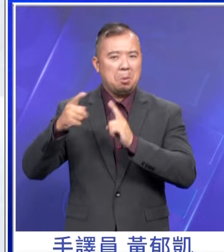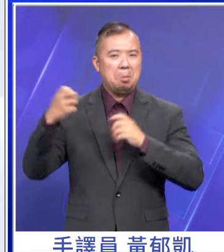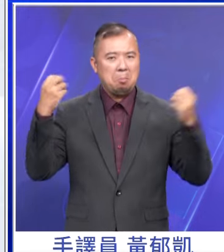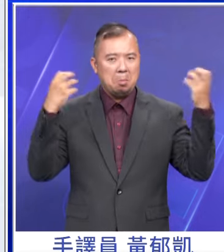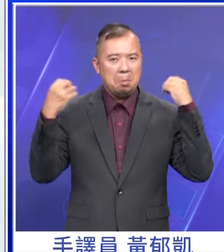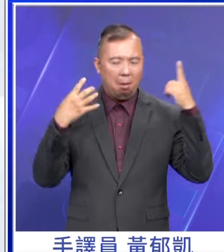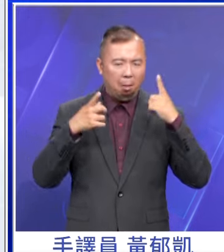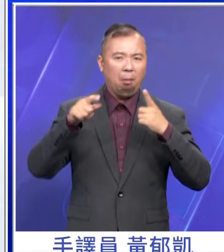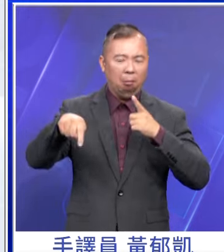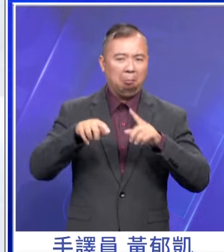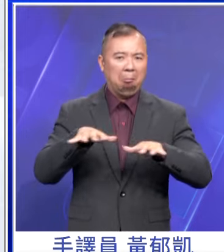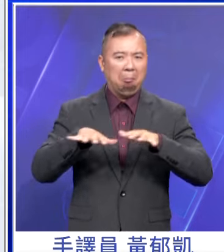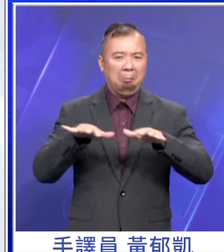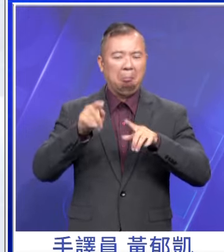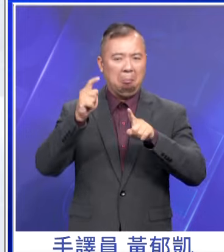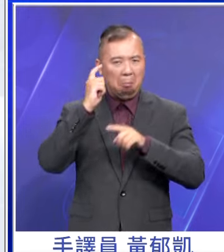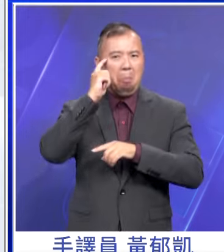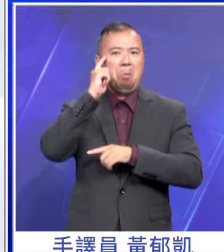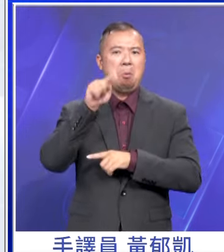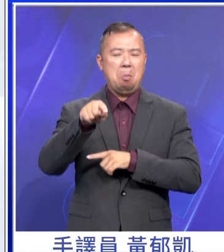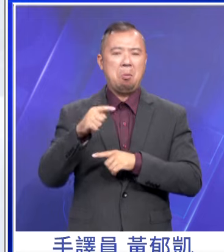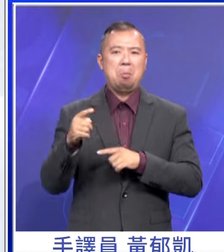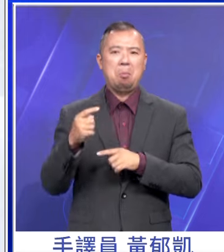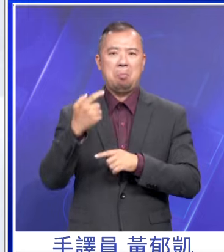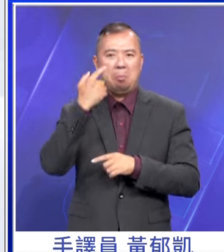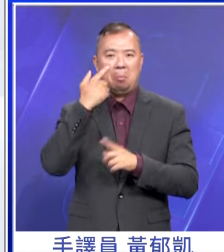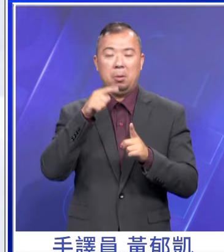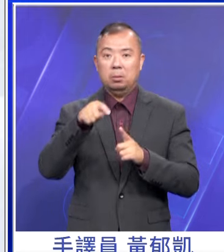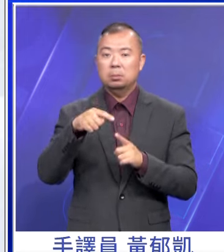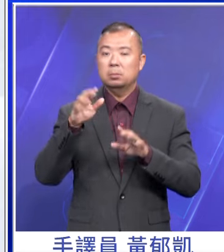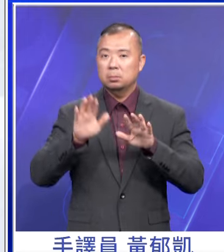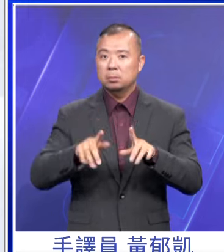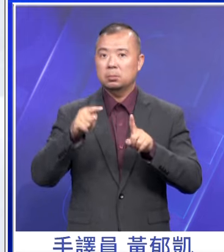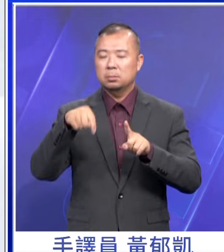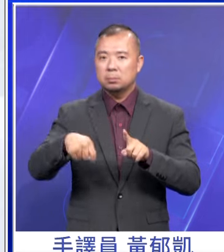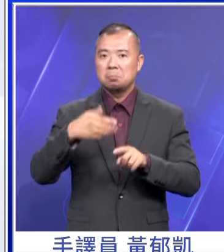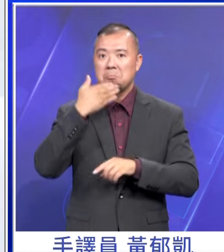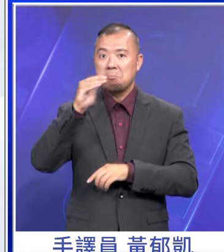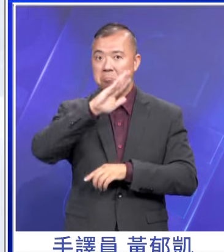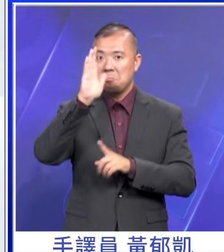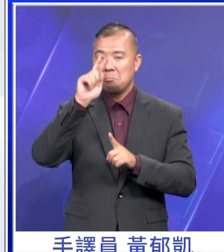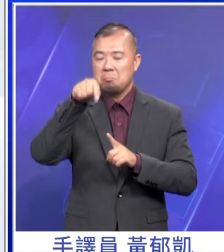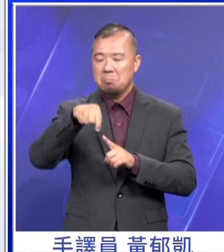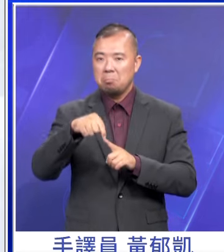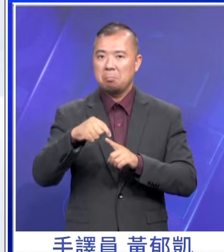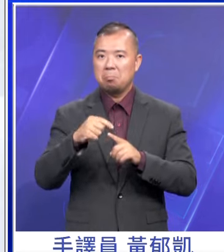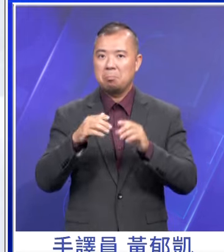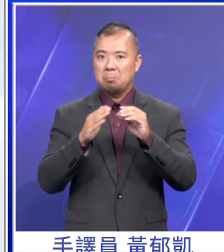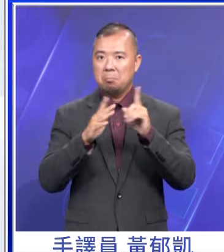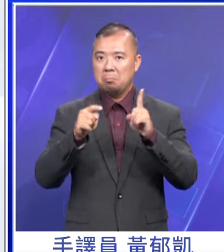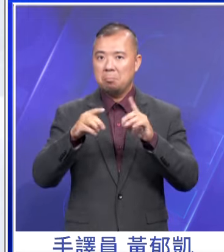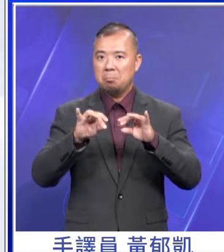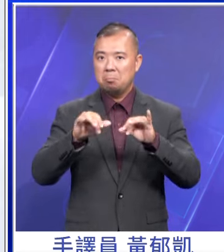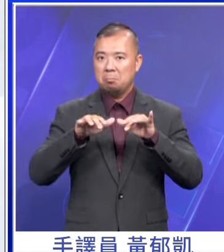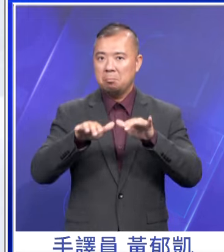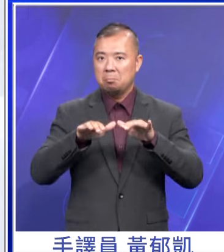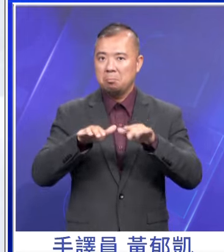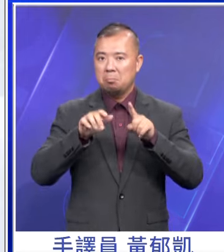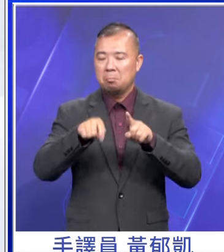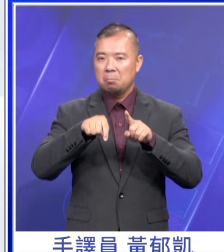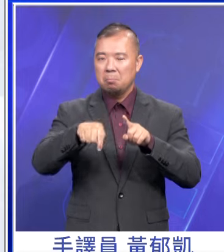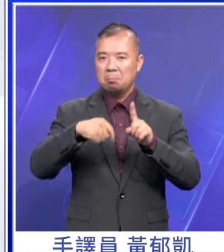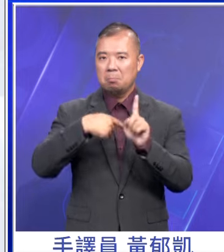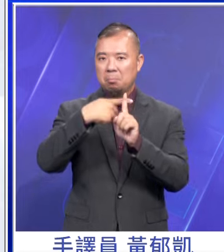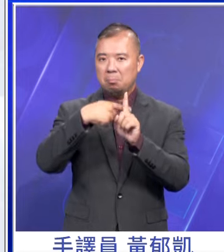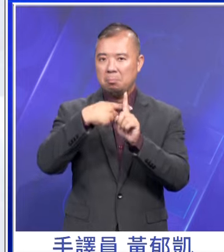常的强烈。因为根据中央气象署现在公布的一个最新的地震报告来看，这一起的地震规模达到了5.5。那么各